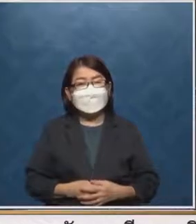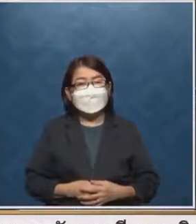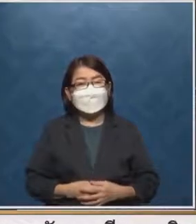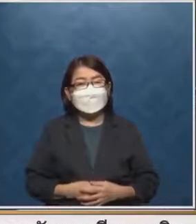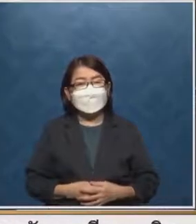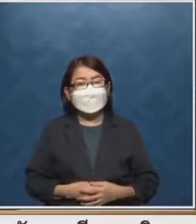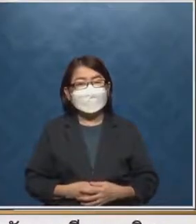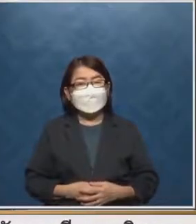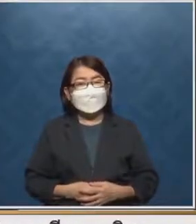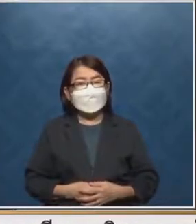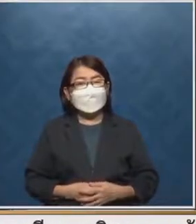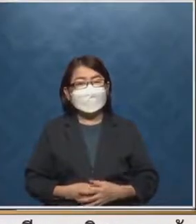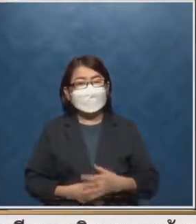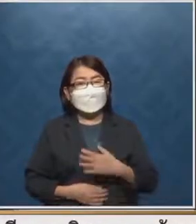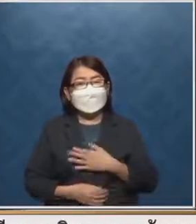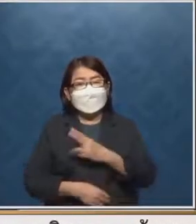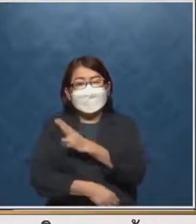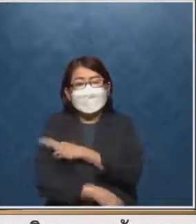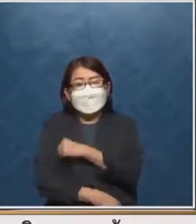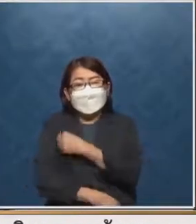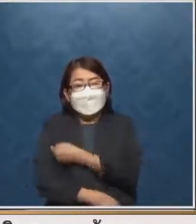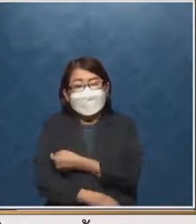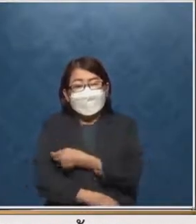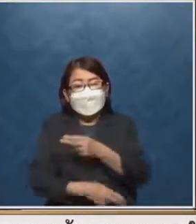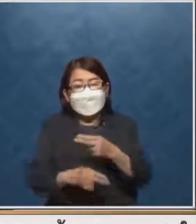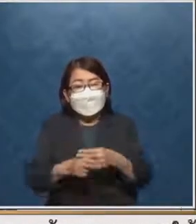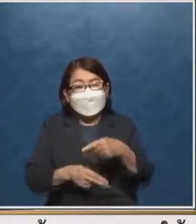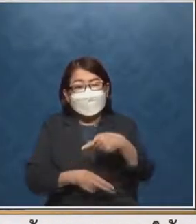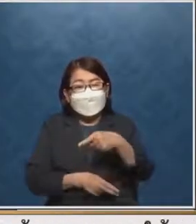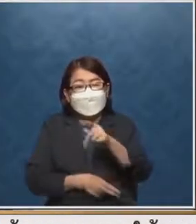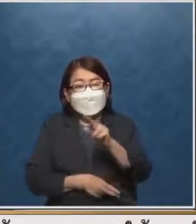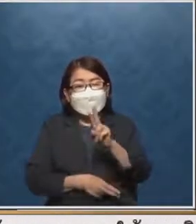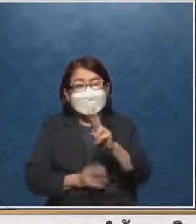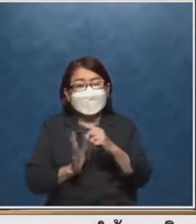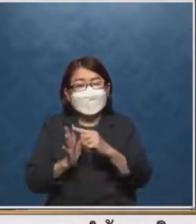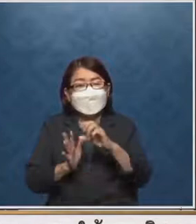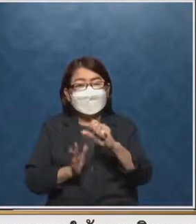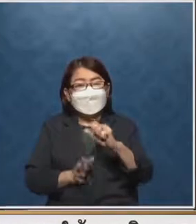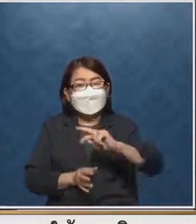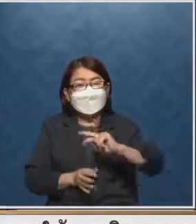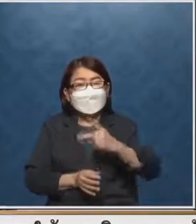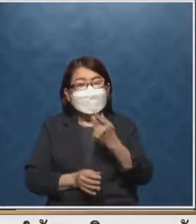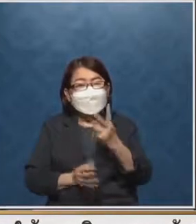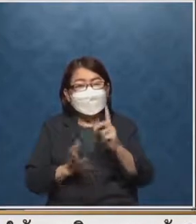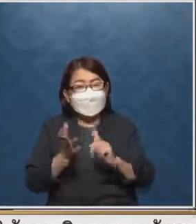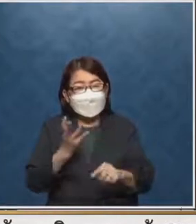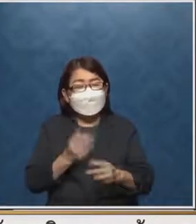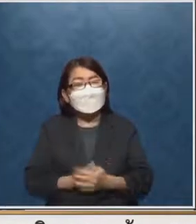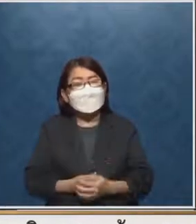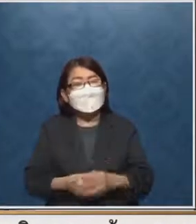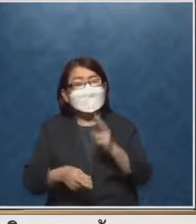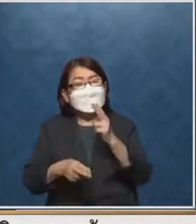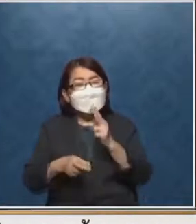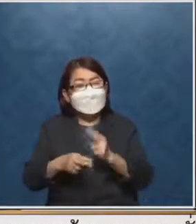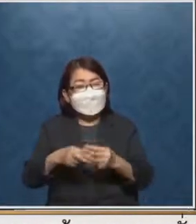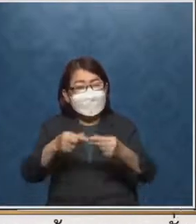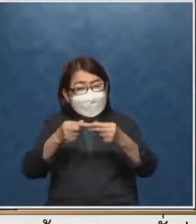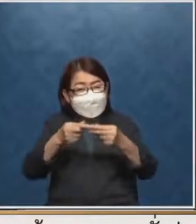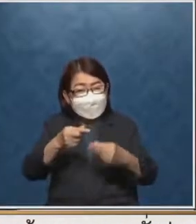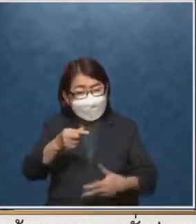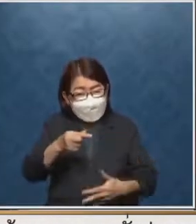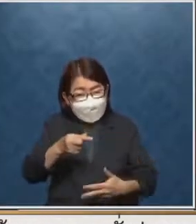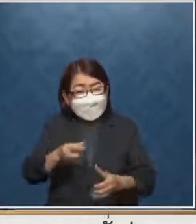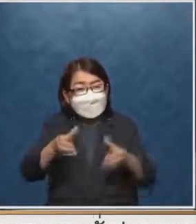กับผมนายแพทย์ประสงค์บุญพงศ์บัญชีรายชื่อเสรีรวมไทย จากนครพนมครับกับผมสนใ